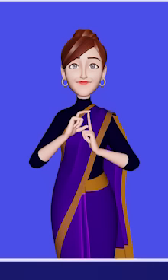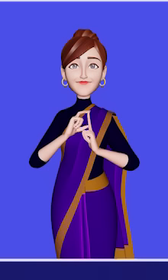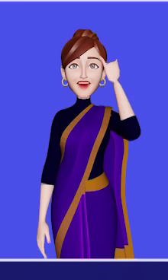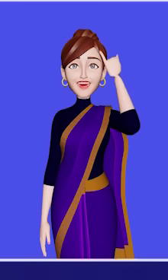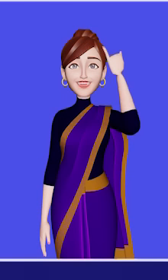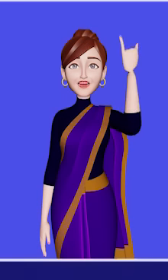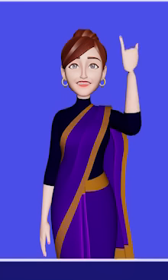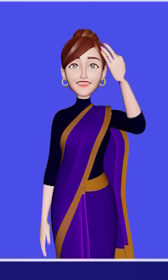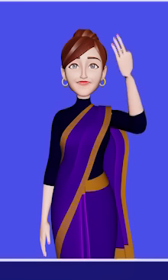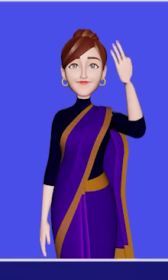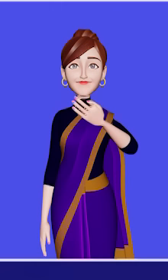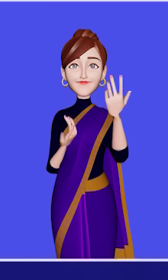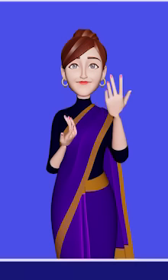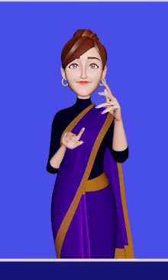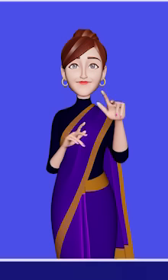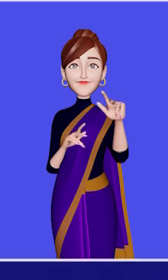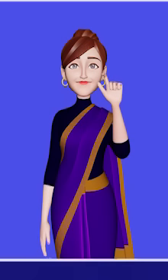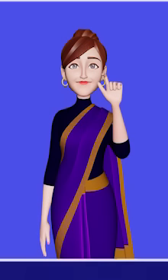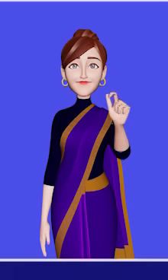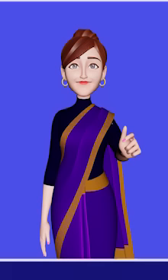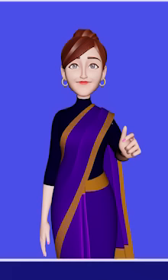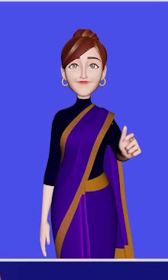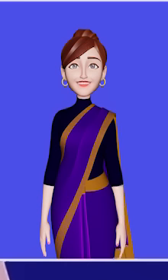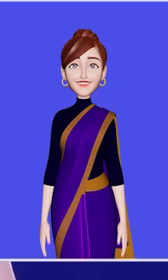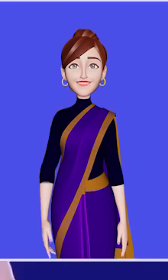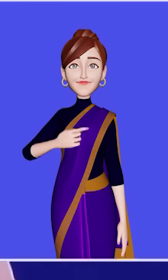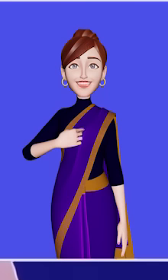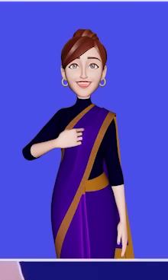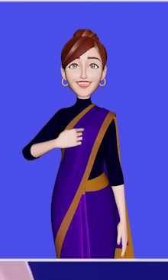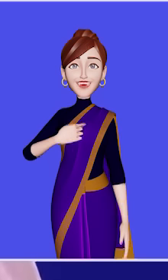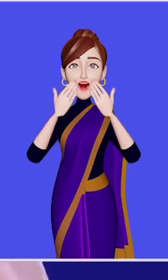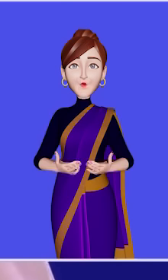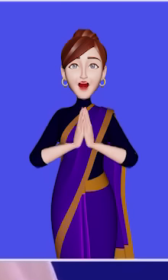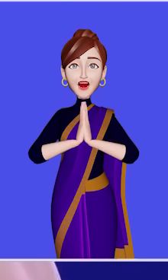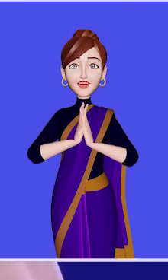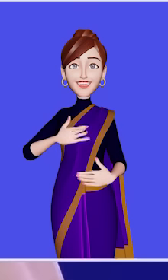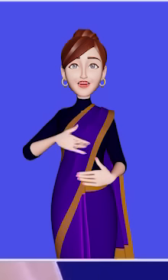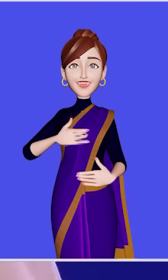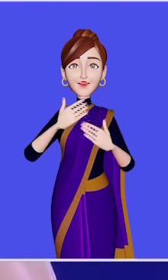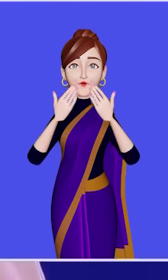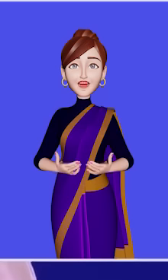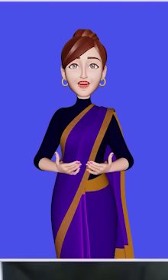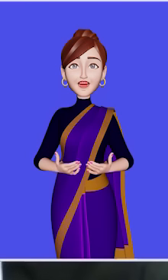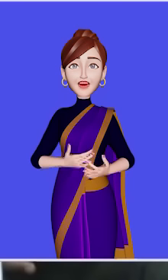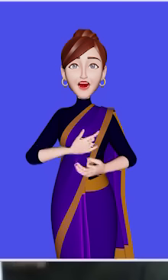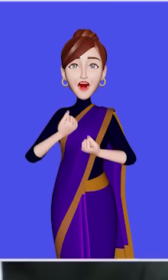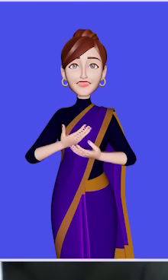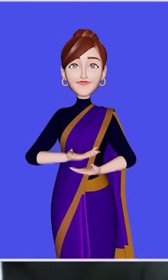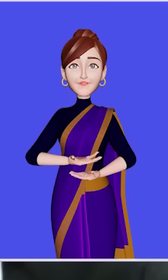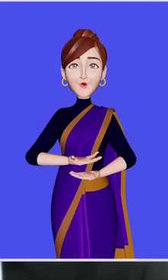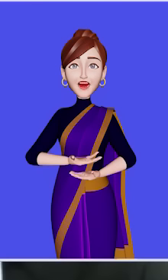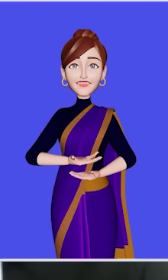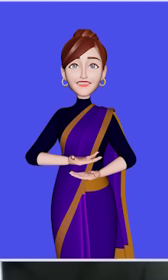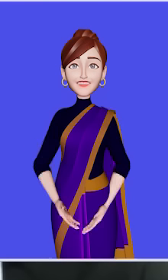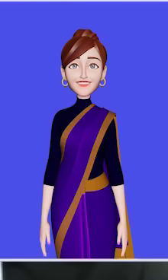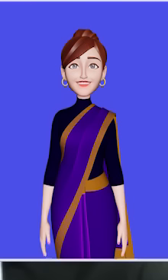ग्लोबल एआई इकोसिस्टम के लीडर्स और इनोवेटर्स का इस समिट में स्वागत